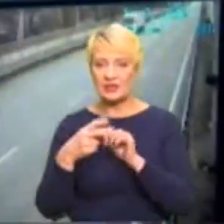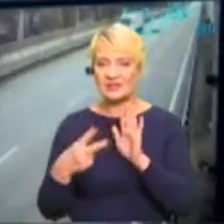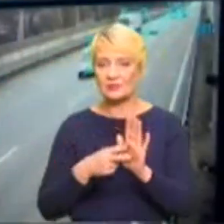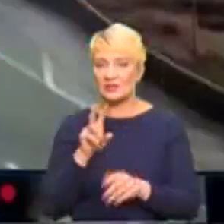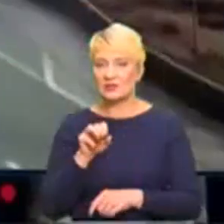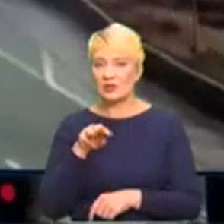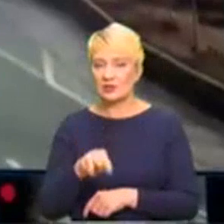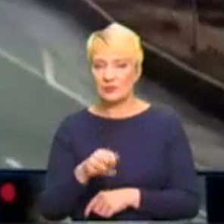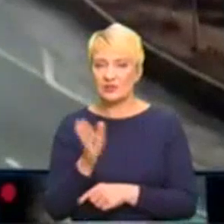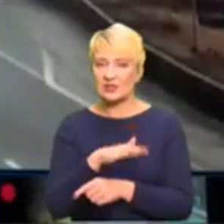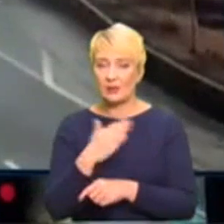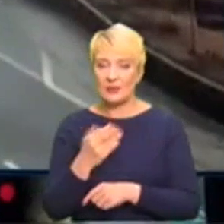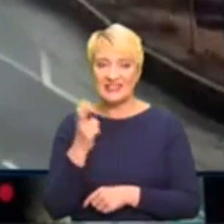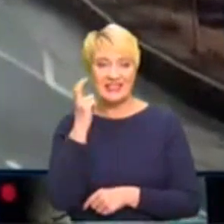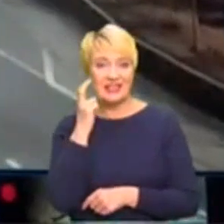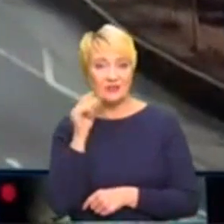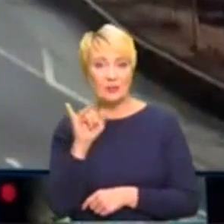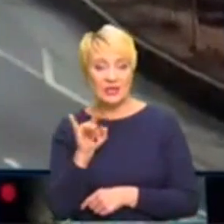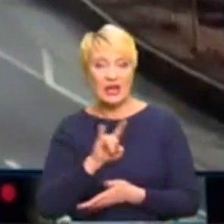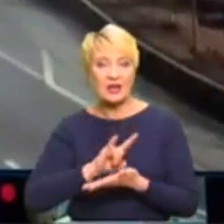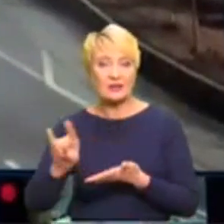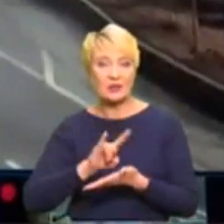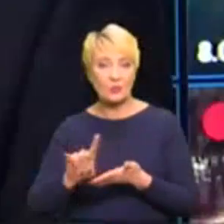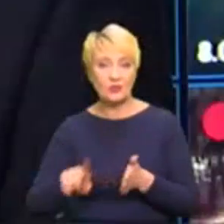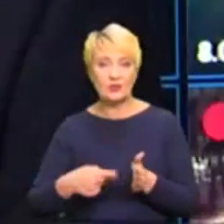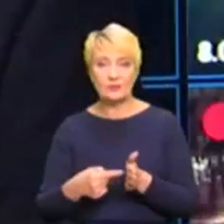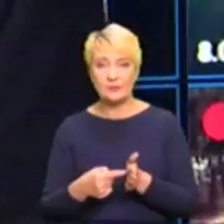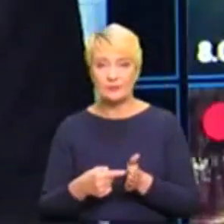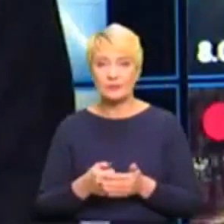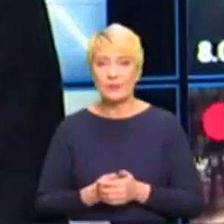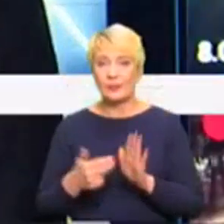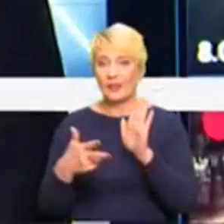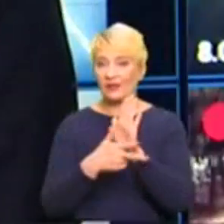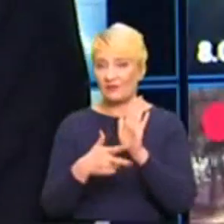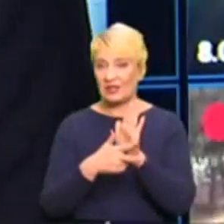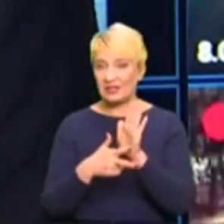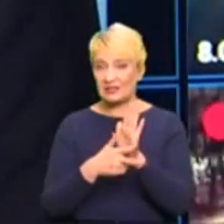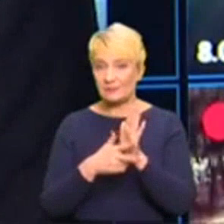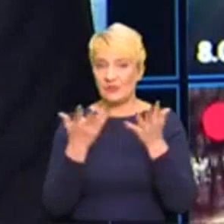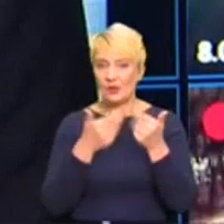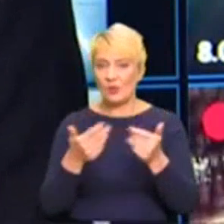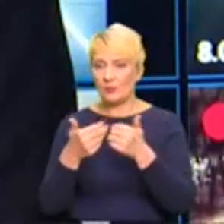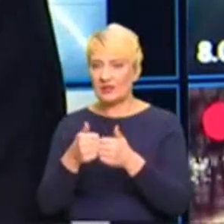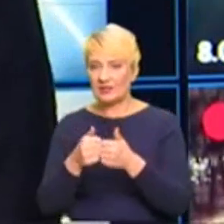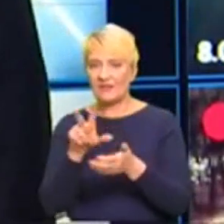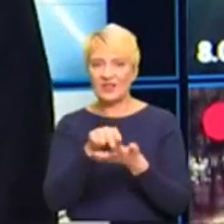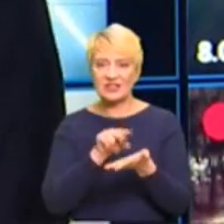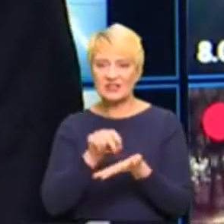між Києвом і аеропортом Бориспіль. Частина з них спеціалізовані. 8 комплексів фіксації швидкості руху.